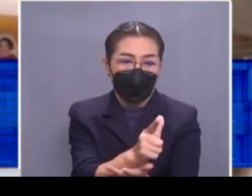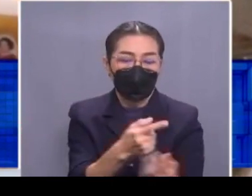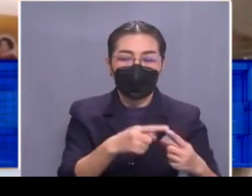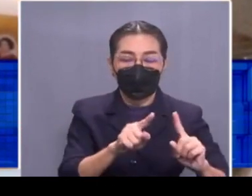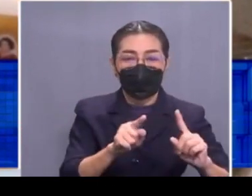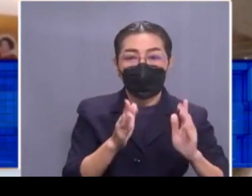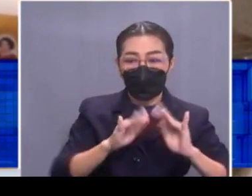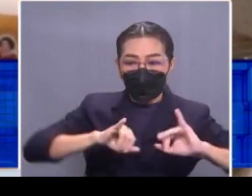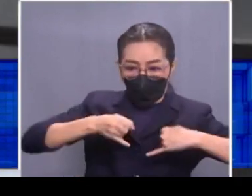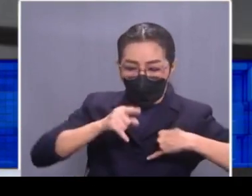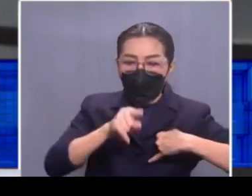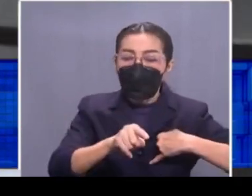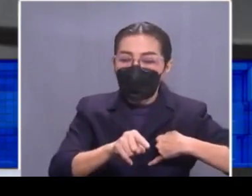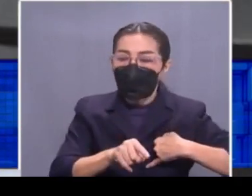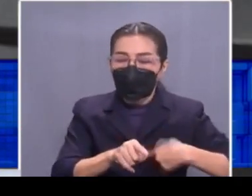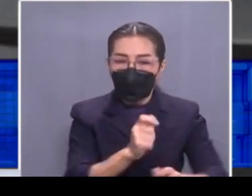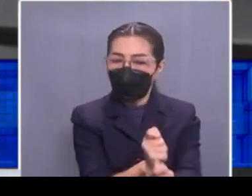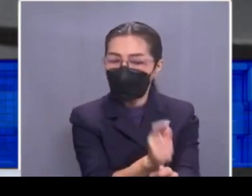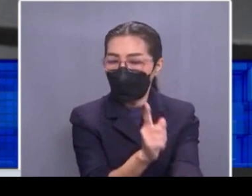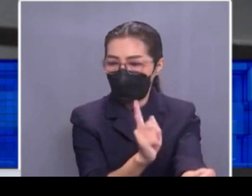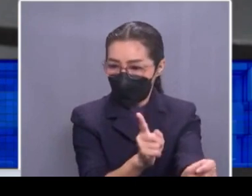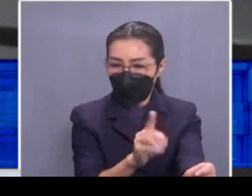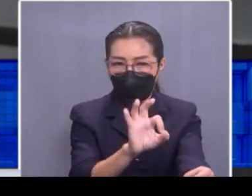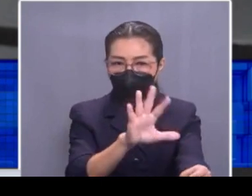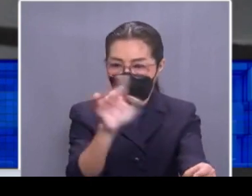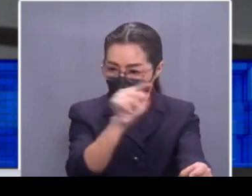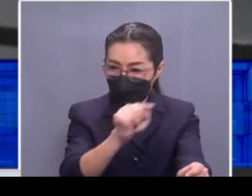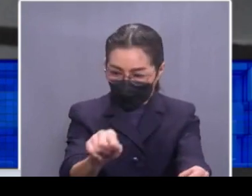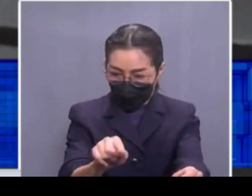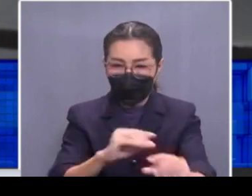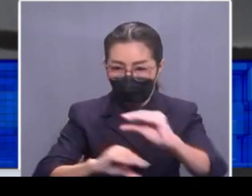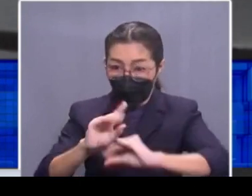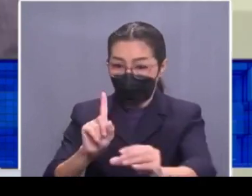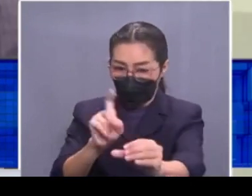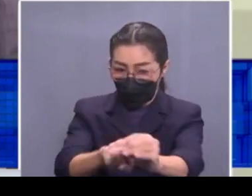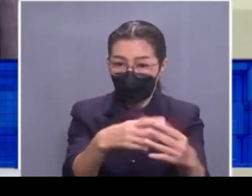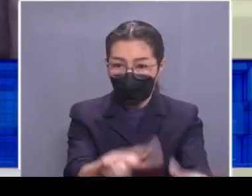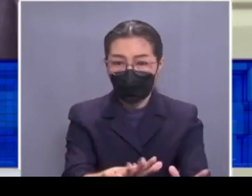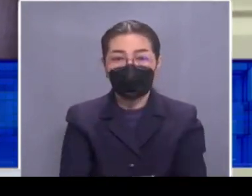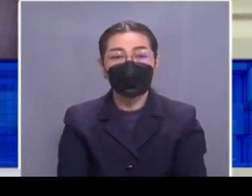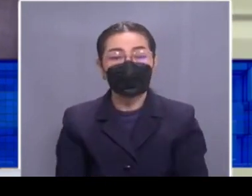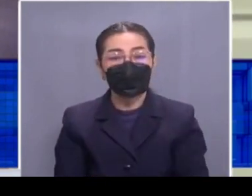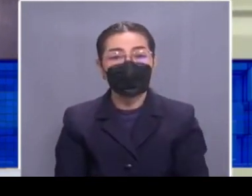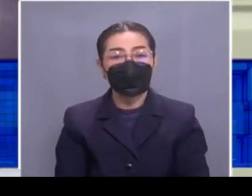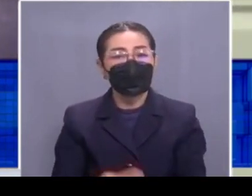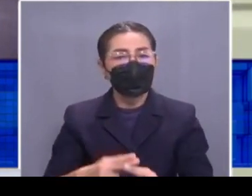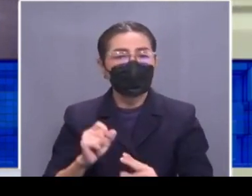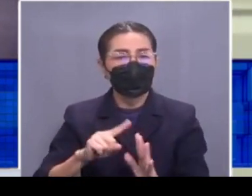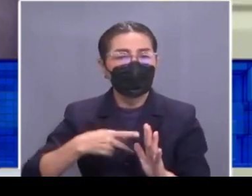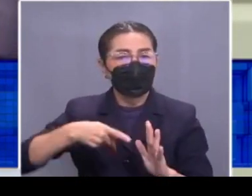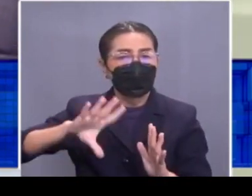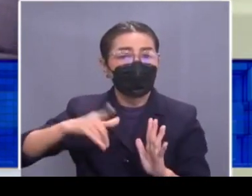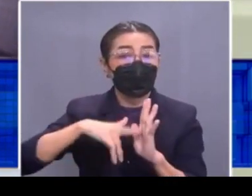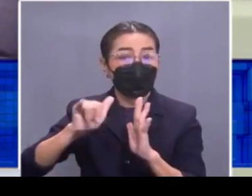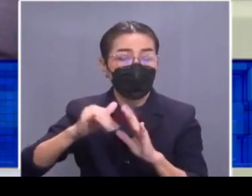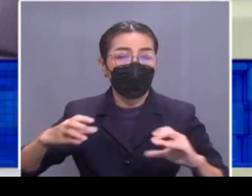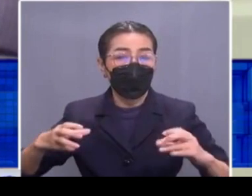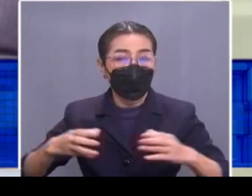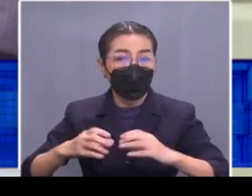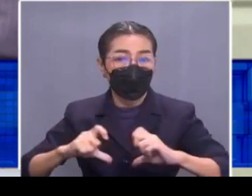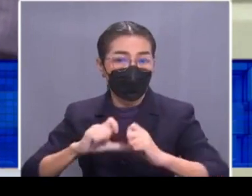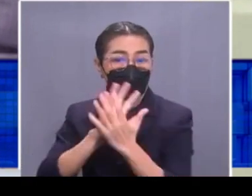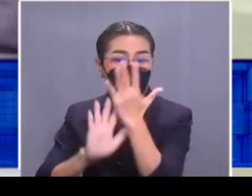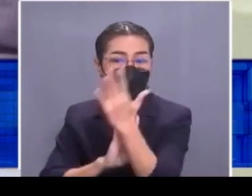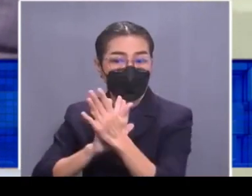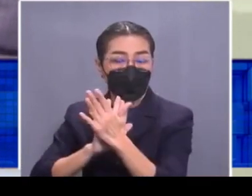าระดับการจ้างงานไม่ต่ำกว่า 95% ในระหว่างการเข้าร่วมโครงการส่วนประเด็นที่นายสุประชัยใจสมุทรนายทะเบียนพรรคภูมิใจไทย